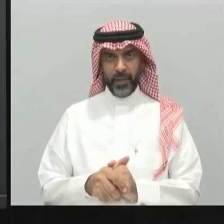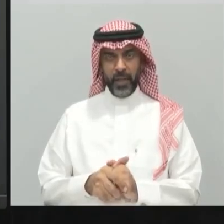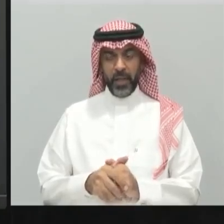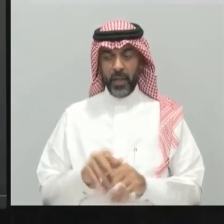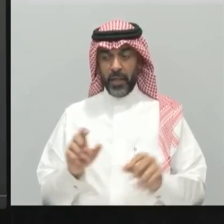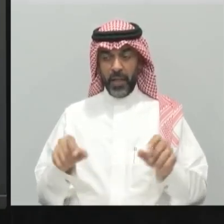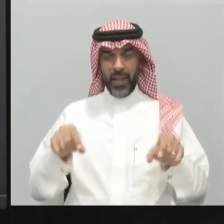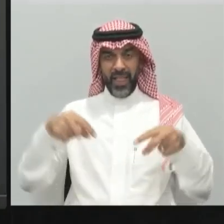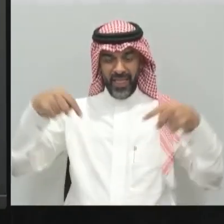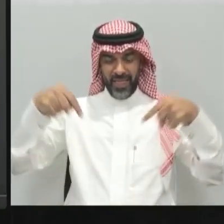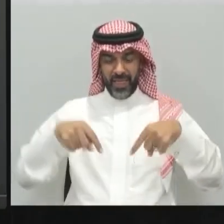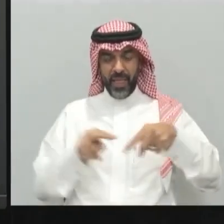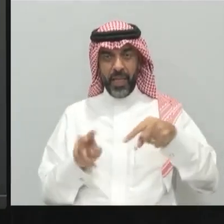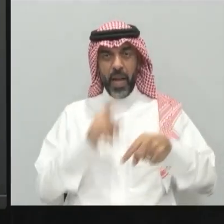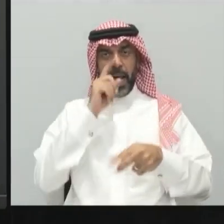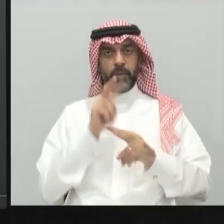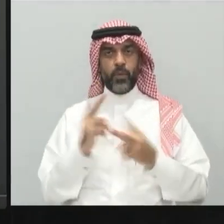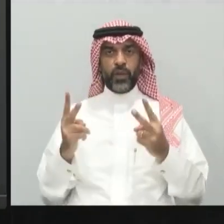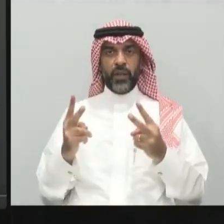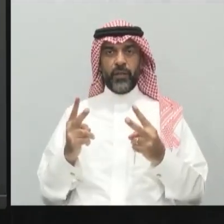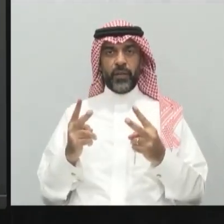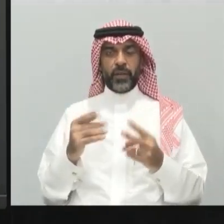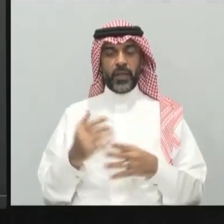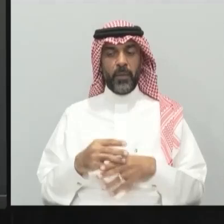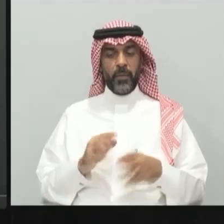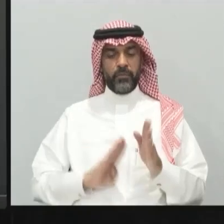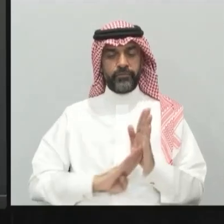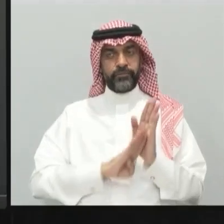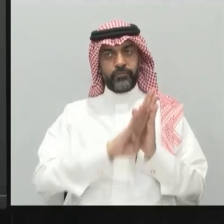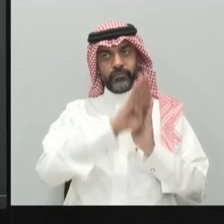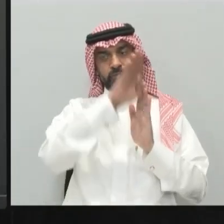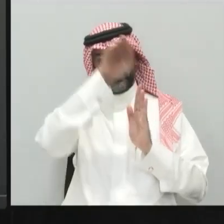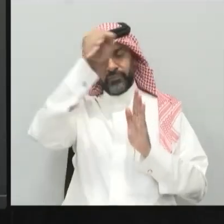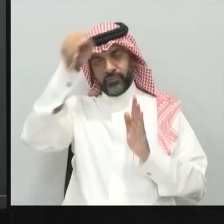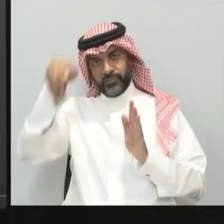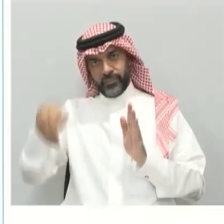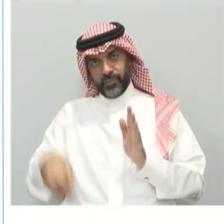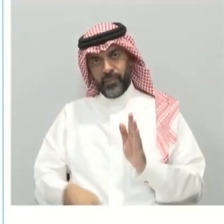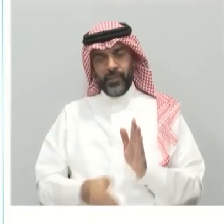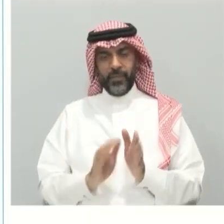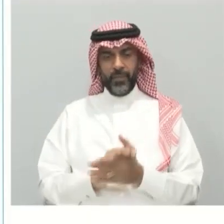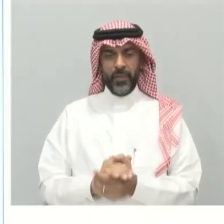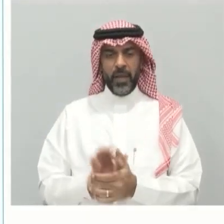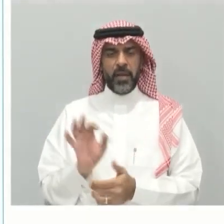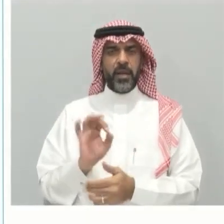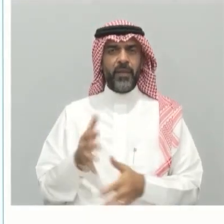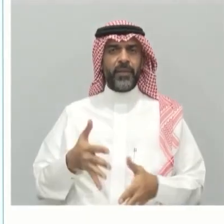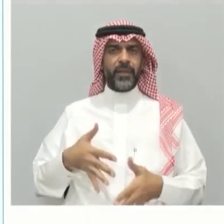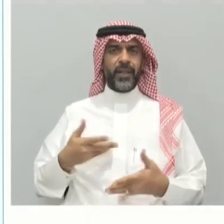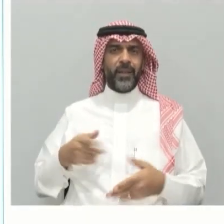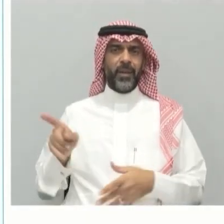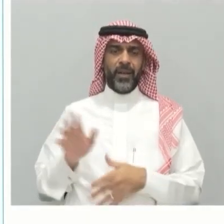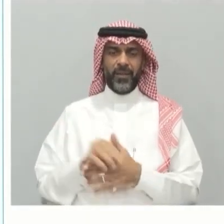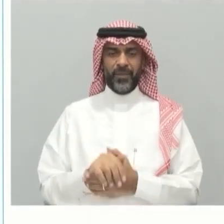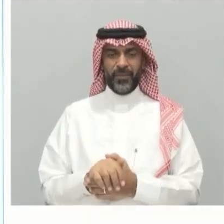مختلفه حتى يتم من خلالها ماذا انتقال الالكترونات انتقال الالكترونات نفس فكره م نفس فكره اللعبه هنا